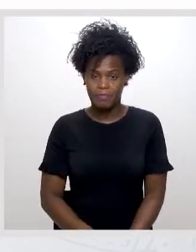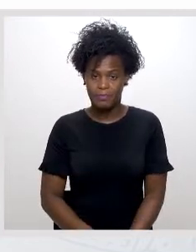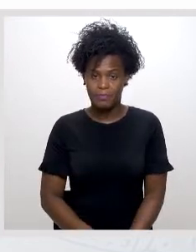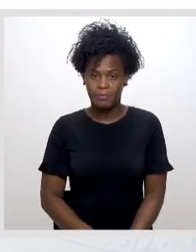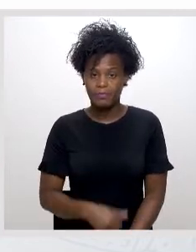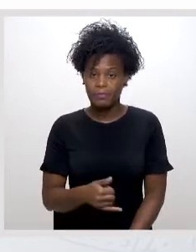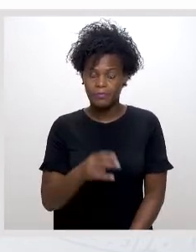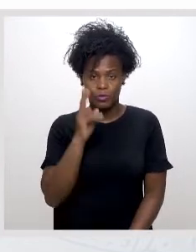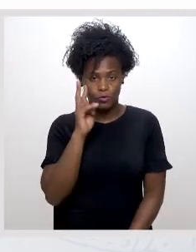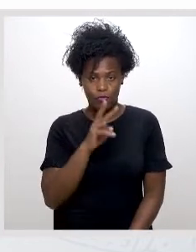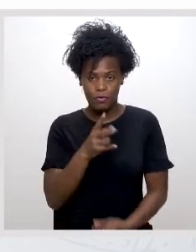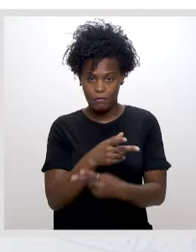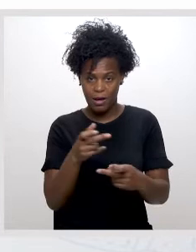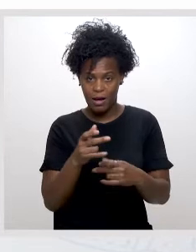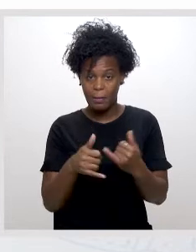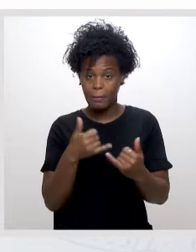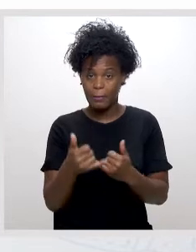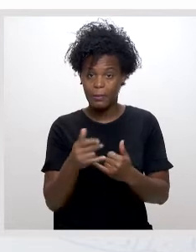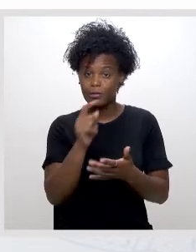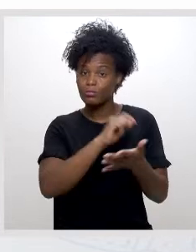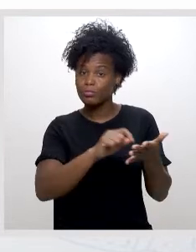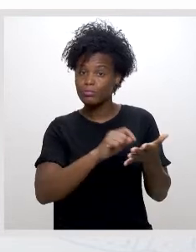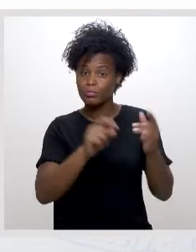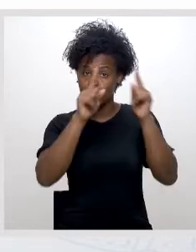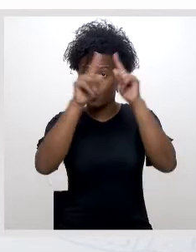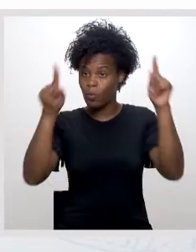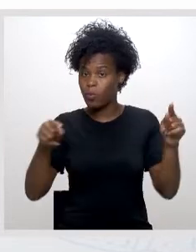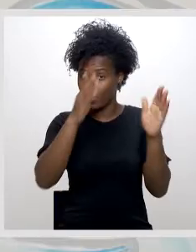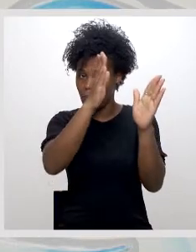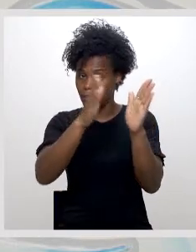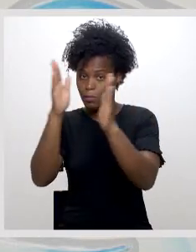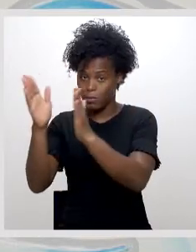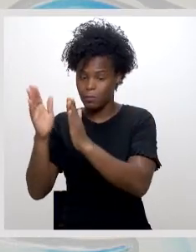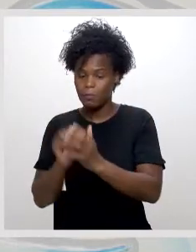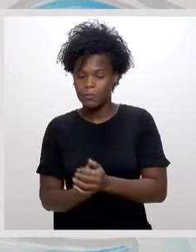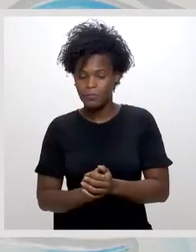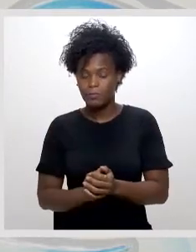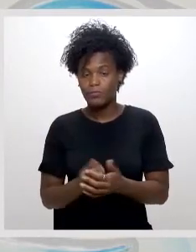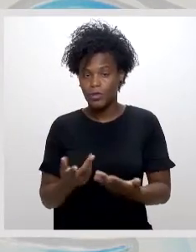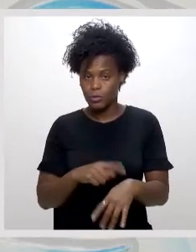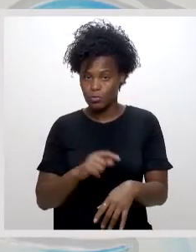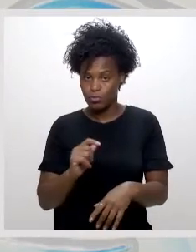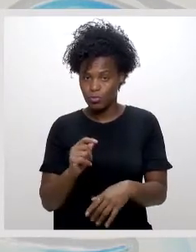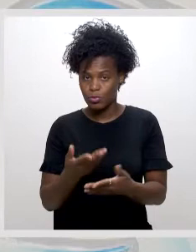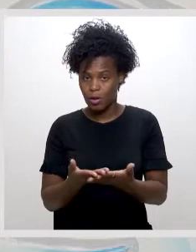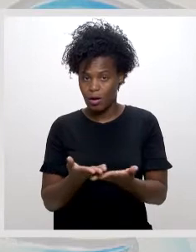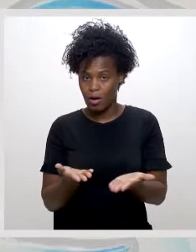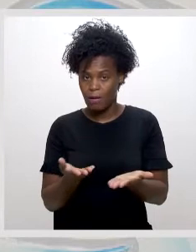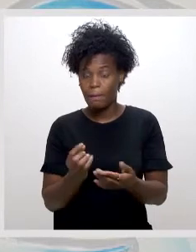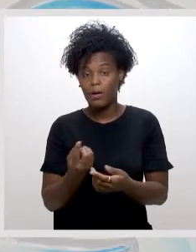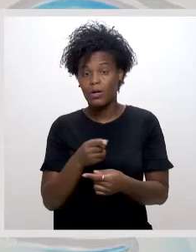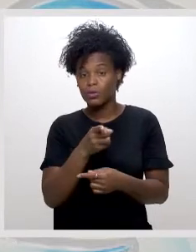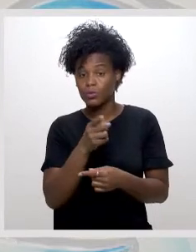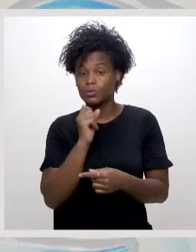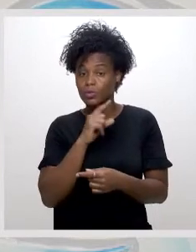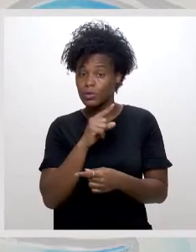D'accord? Tu les observes, puis tu vas compléter le tableau. Donc, je vais te laisser un petit moment pour que tu